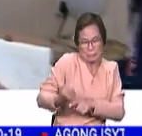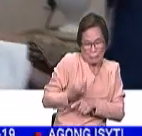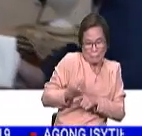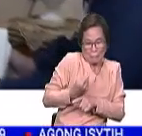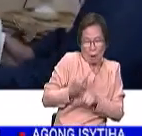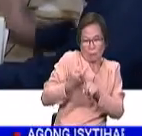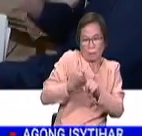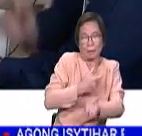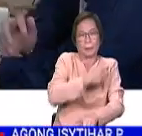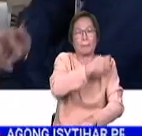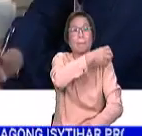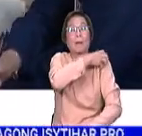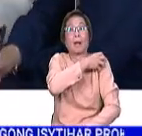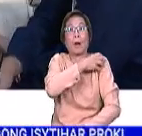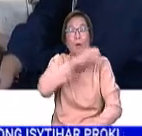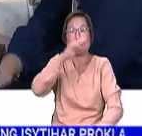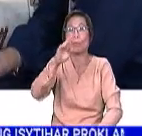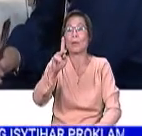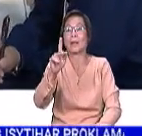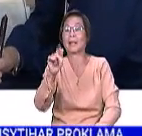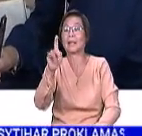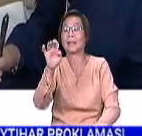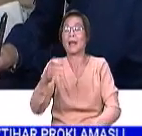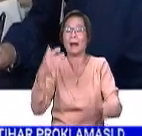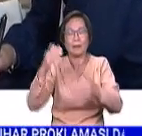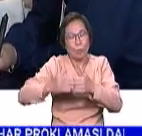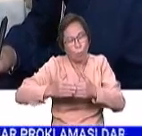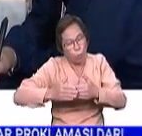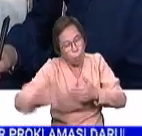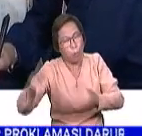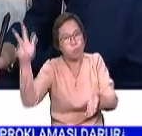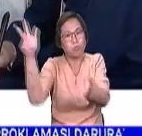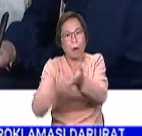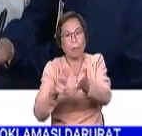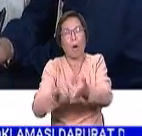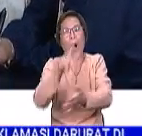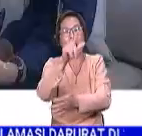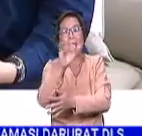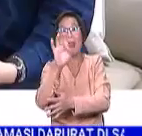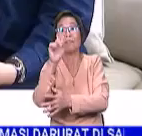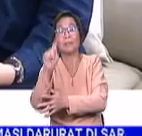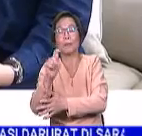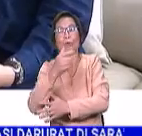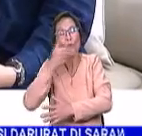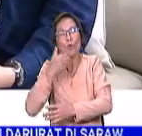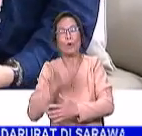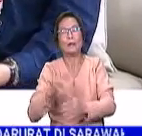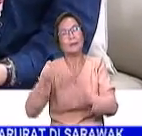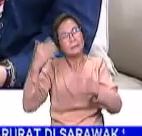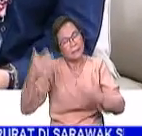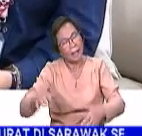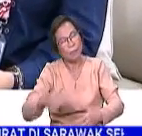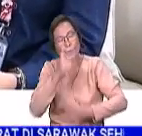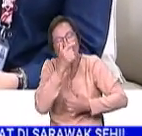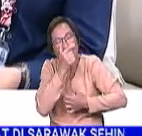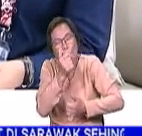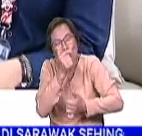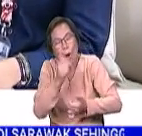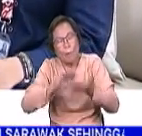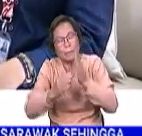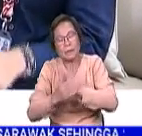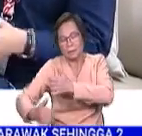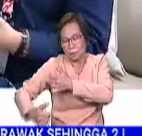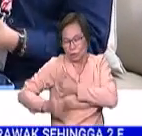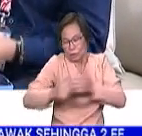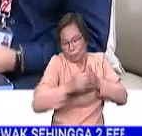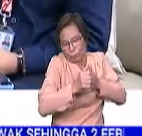latihan dari pegawai kedai hingga ditolih akan sebagai leftenan mudah dari situ timbul minat untuk menjadi tentara dan